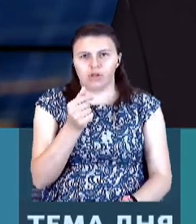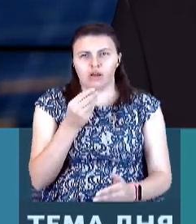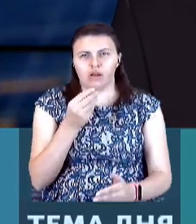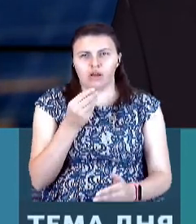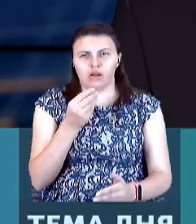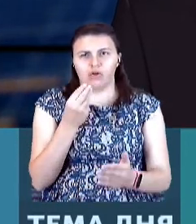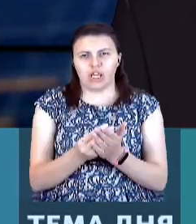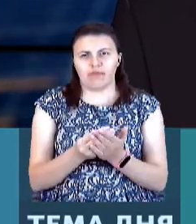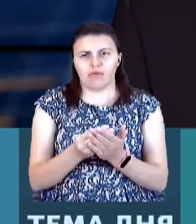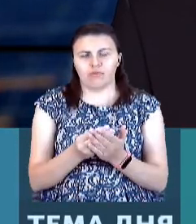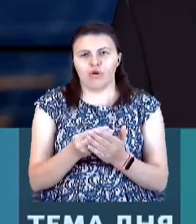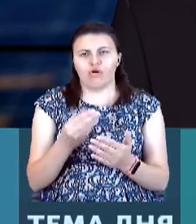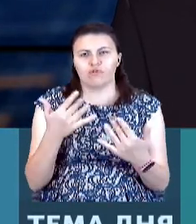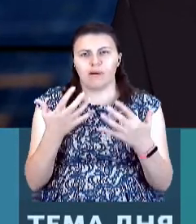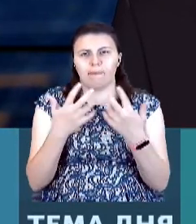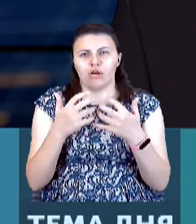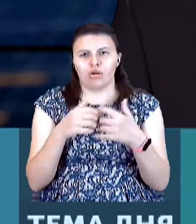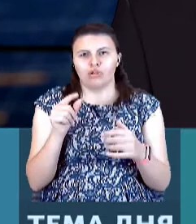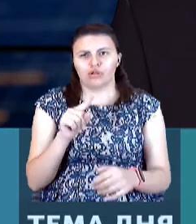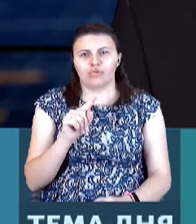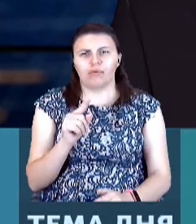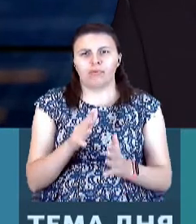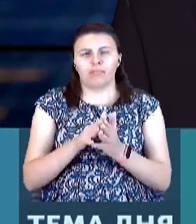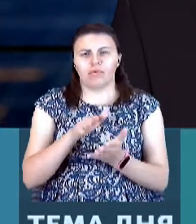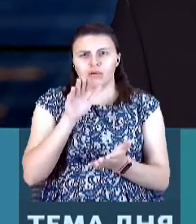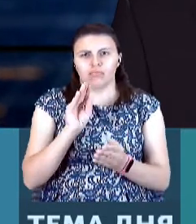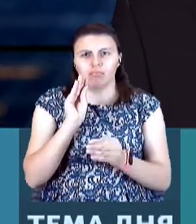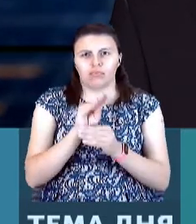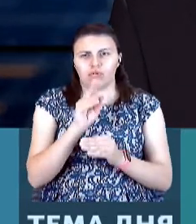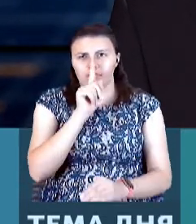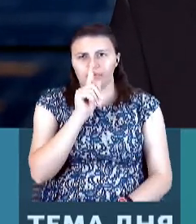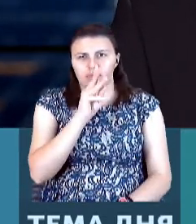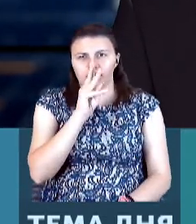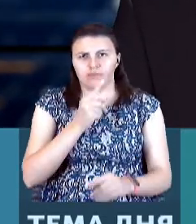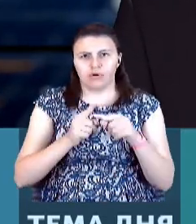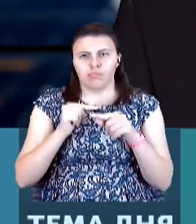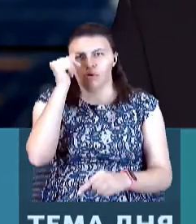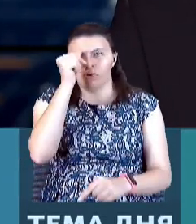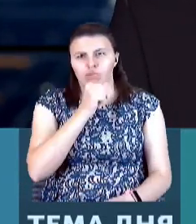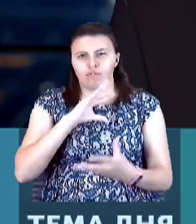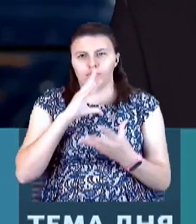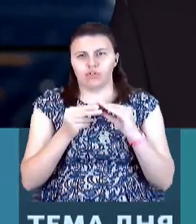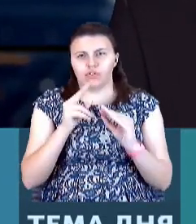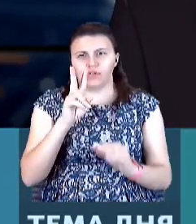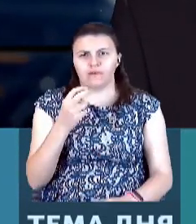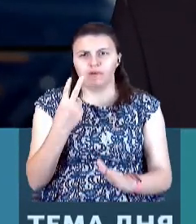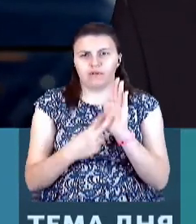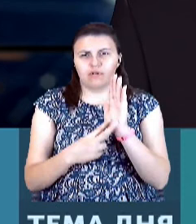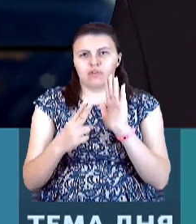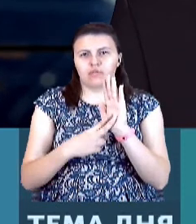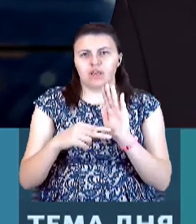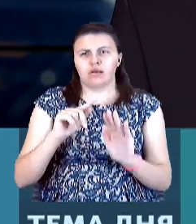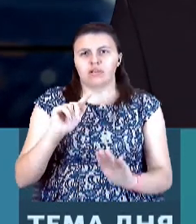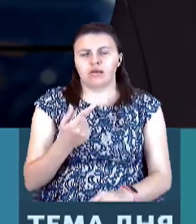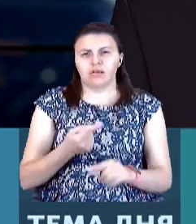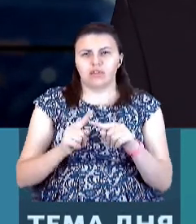секторі. Уже порахували, що для того, щоб піднімати мінімальну заробітну плату тільки в цьому році всього на 277 гривень, це